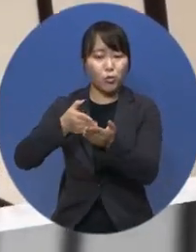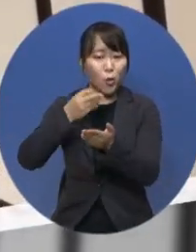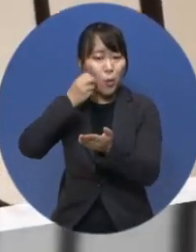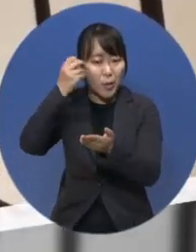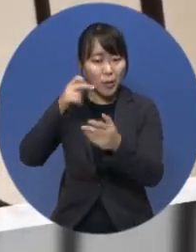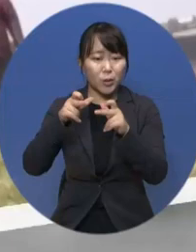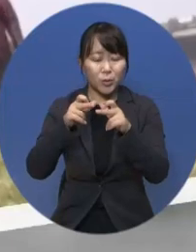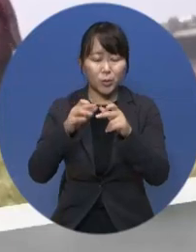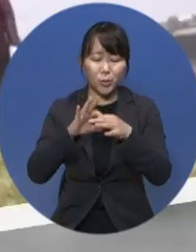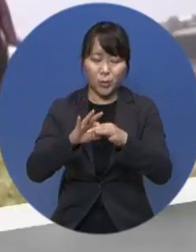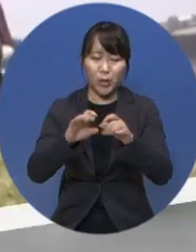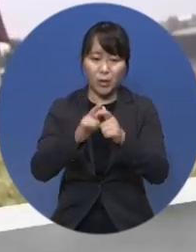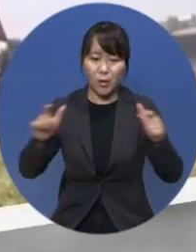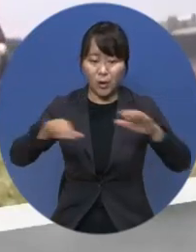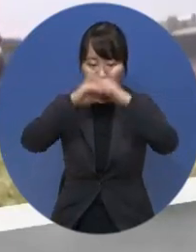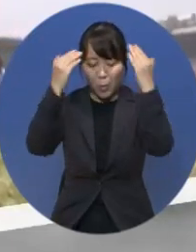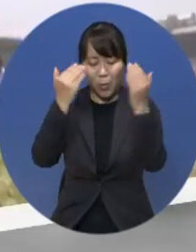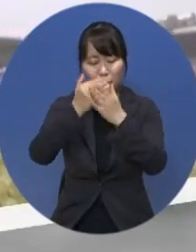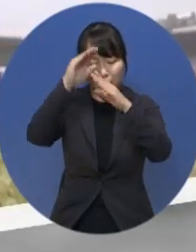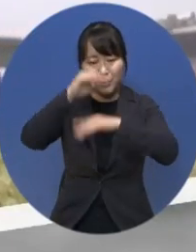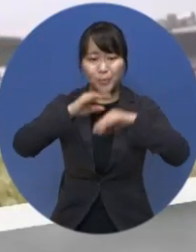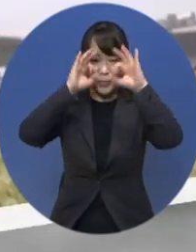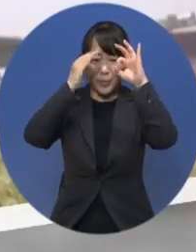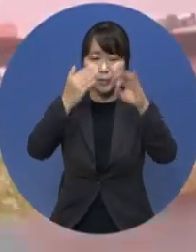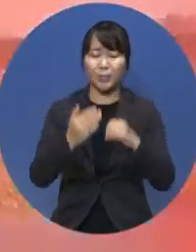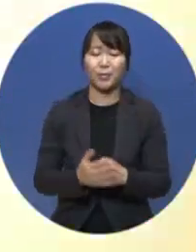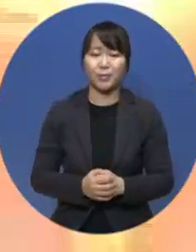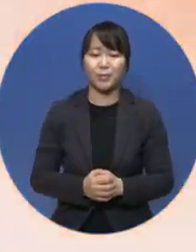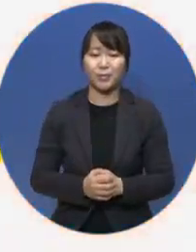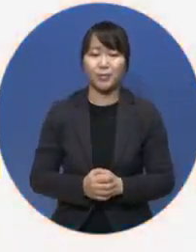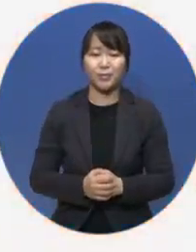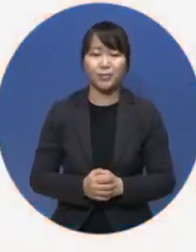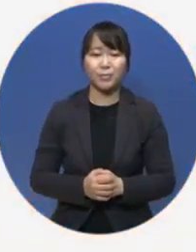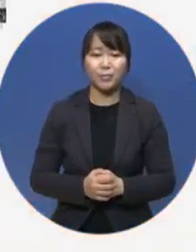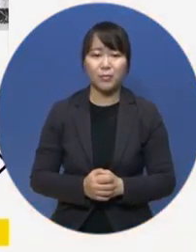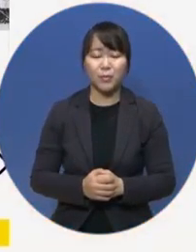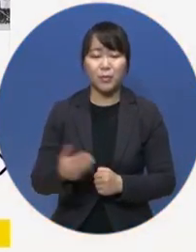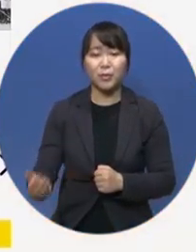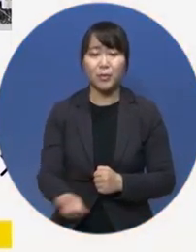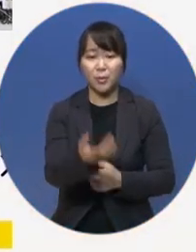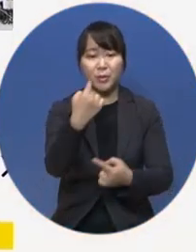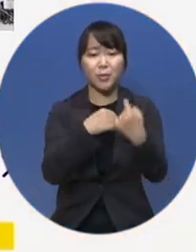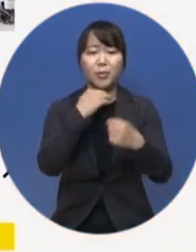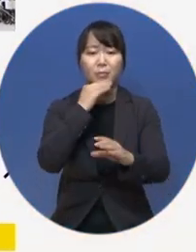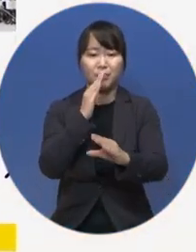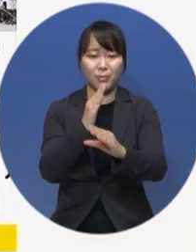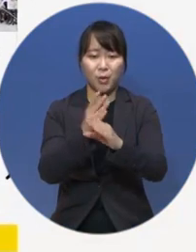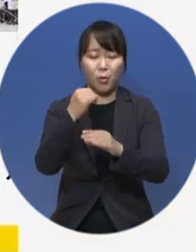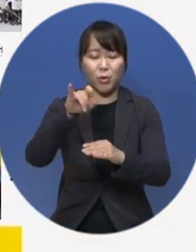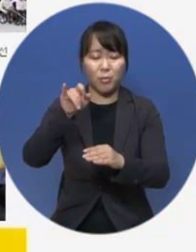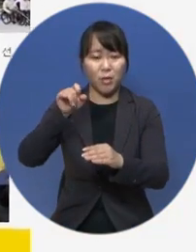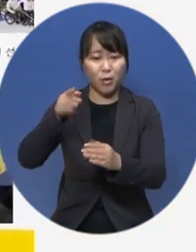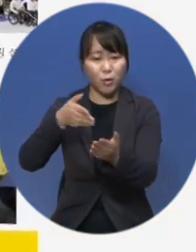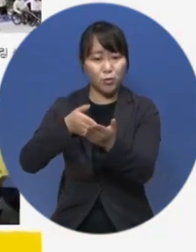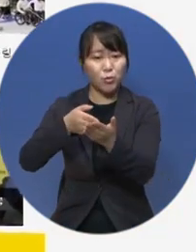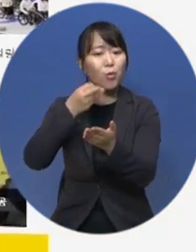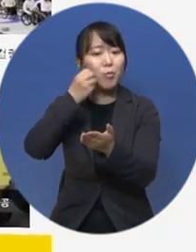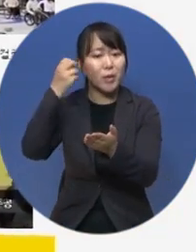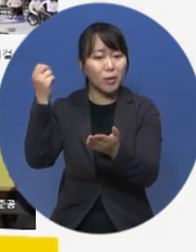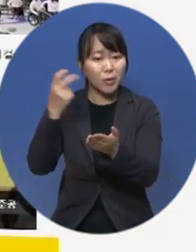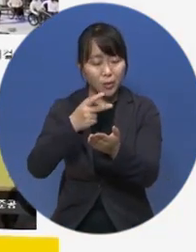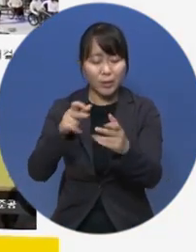홈페이지를 통해 보다 다양한 소식을 접할 수 있습니다 시청자 여러분의 제보를 기다립니다 웰 페어 뉴스